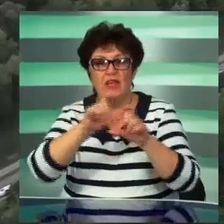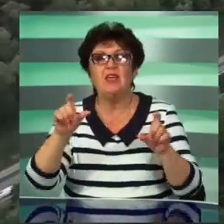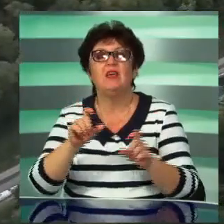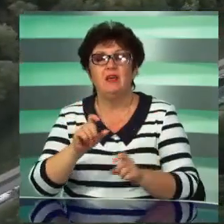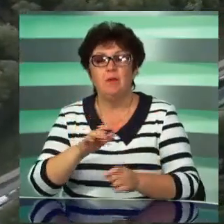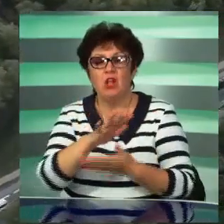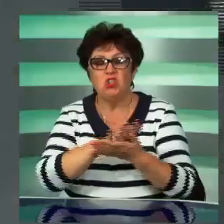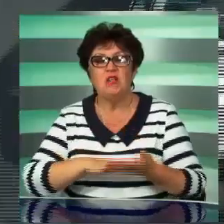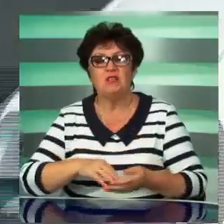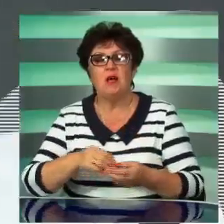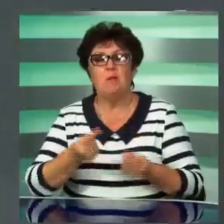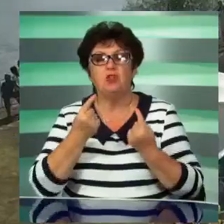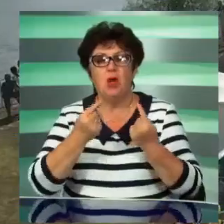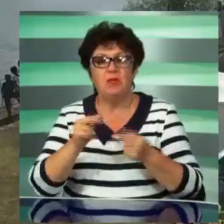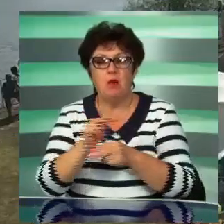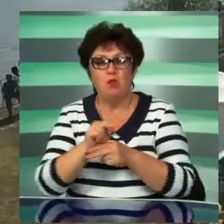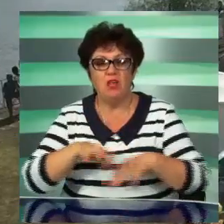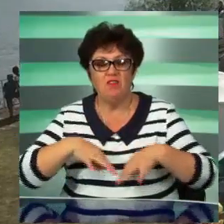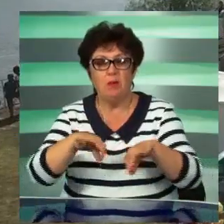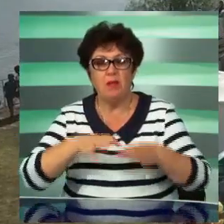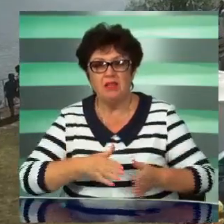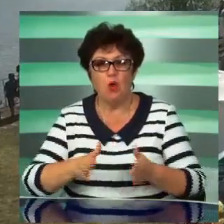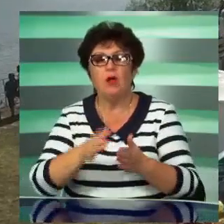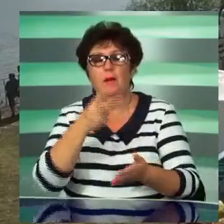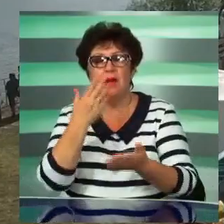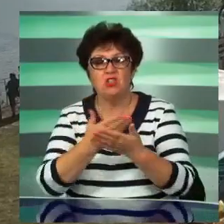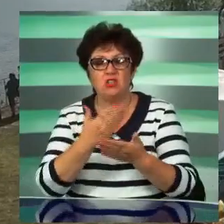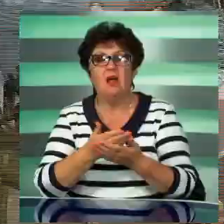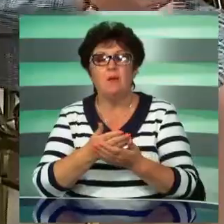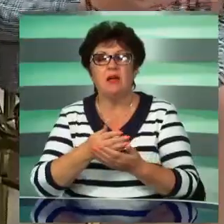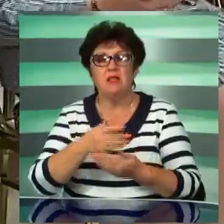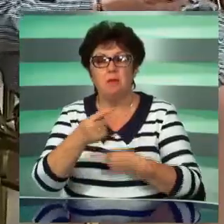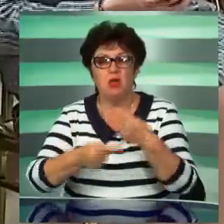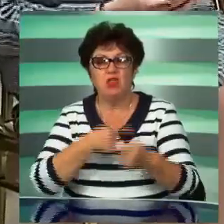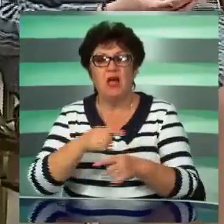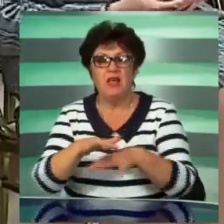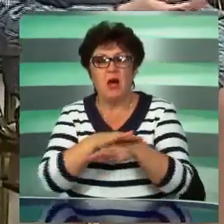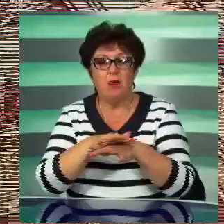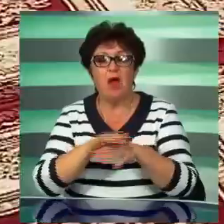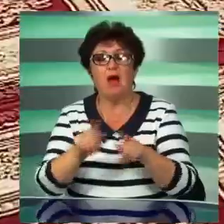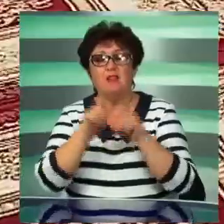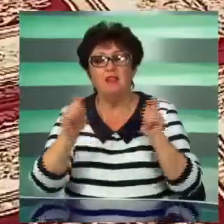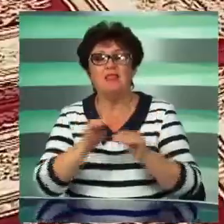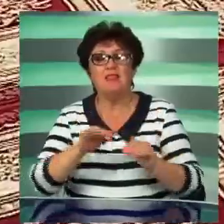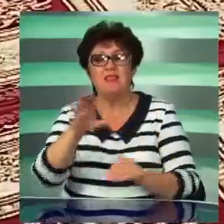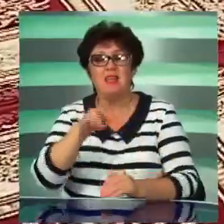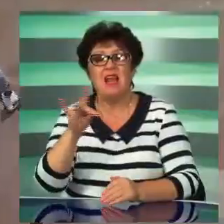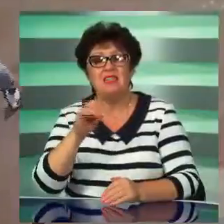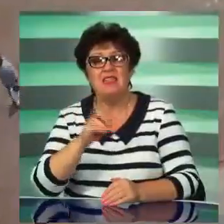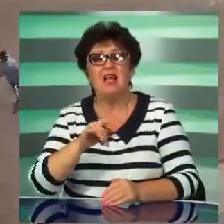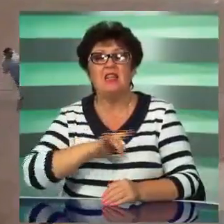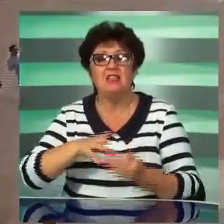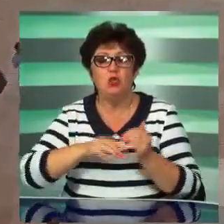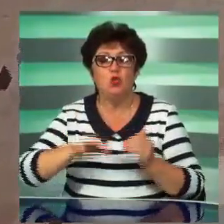продолжается масштабный ремонт автомобильных дорог, показательно прошла знаменитая Свенская ярмарка. Открыт детский сад «Росинка» на территории старого